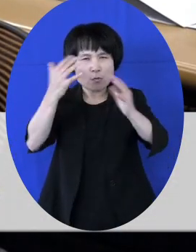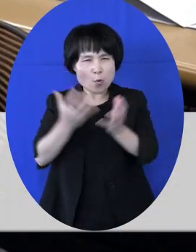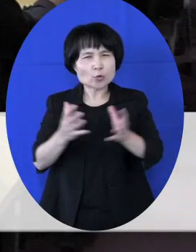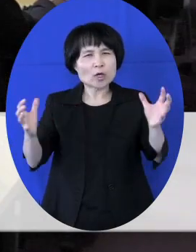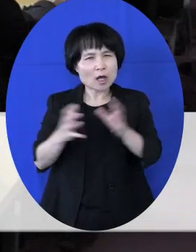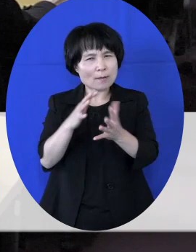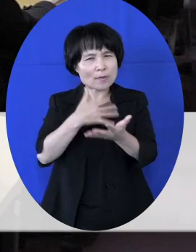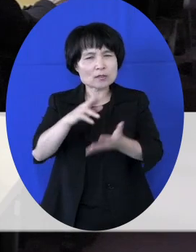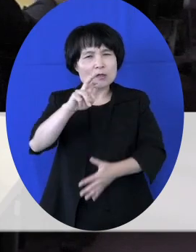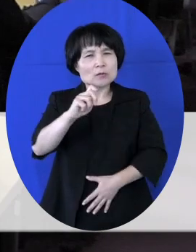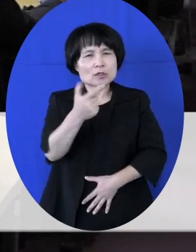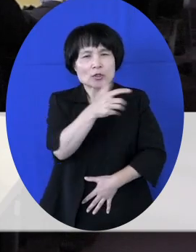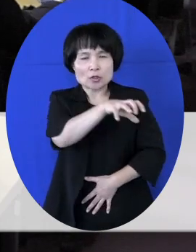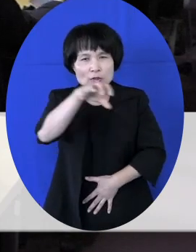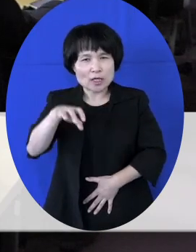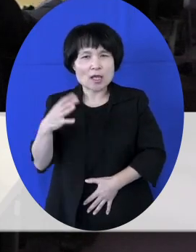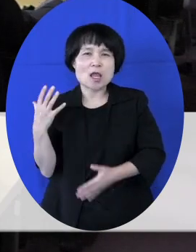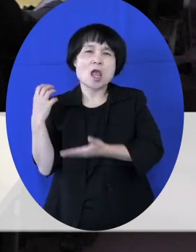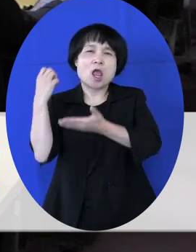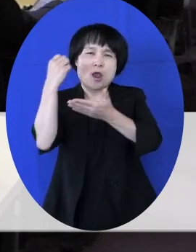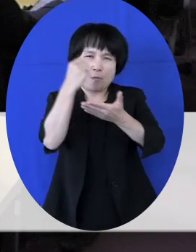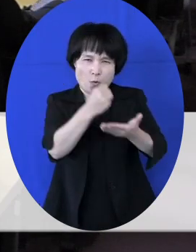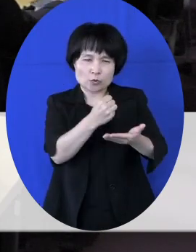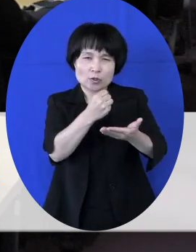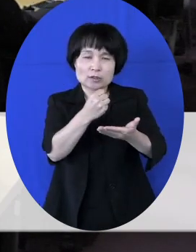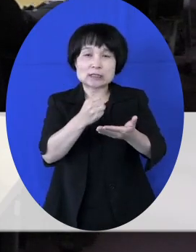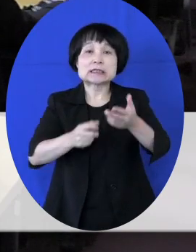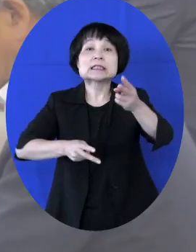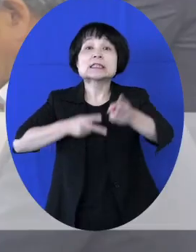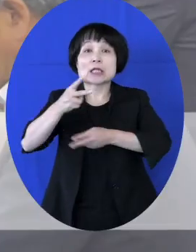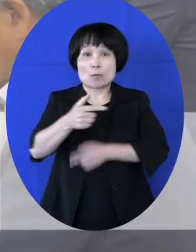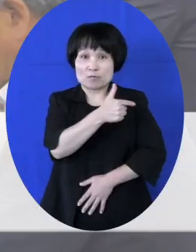관한 보존관리를 진행하는 대단위 사업입니다.